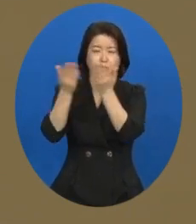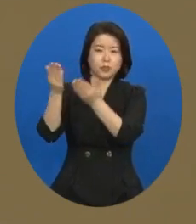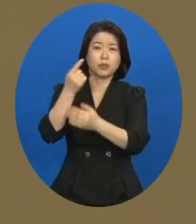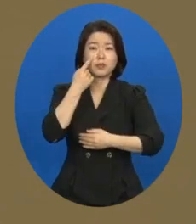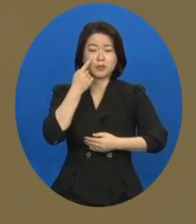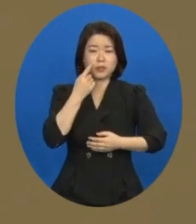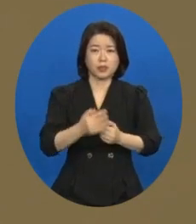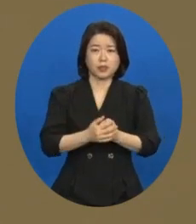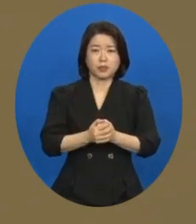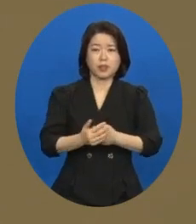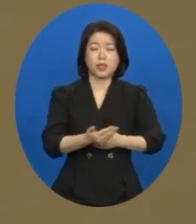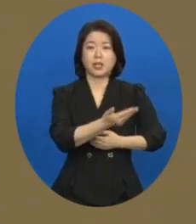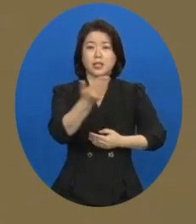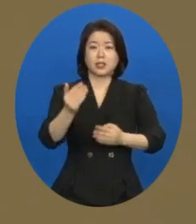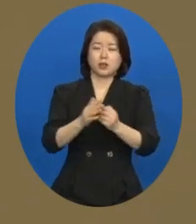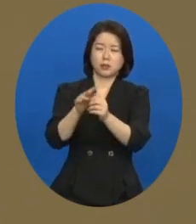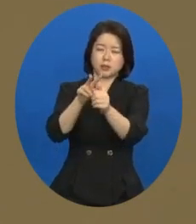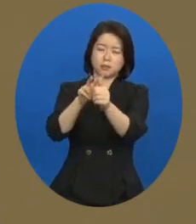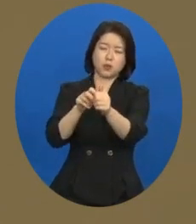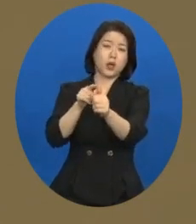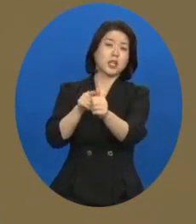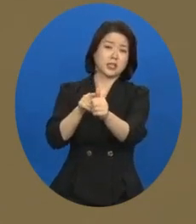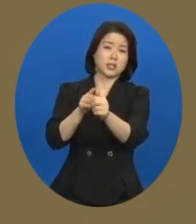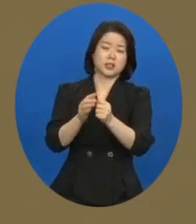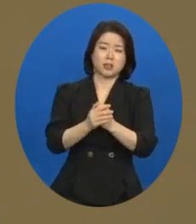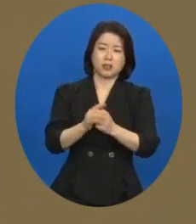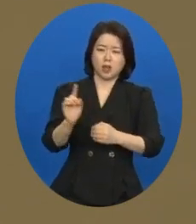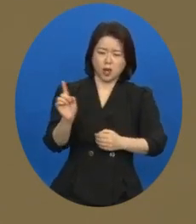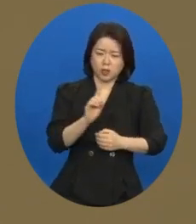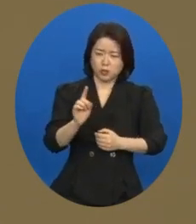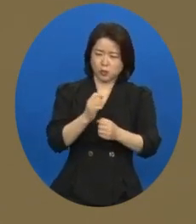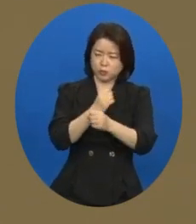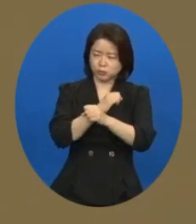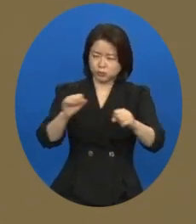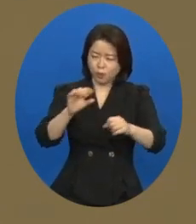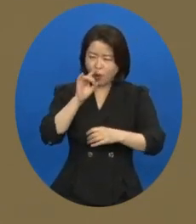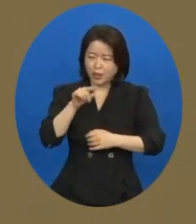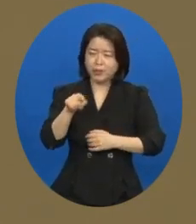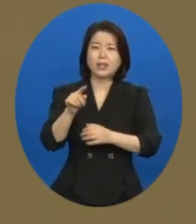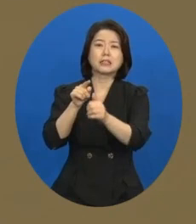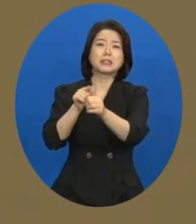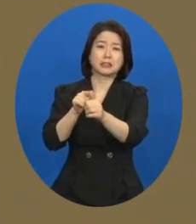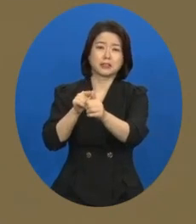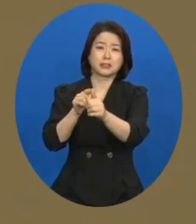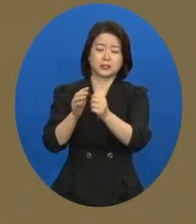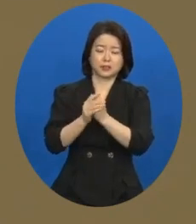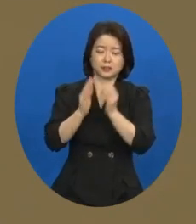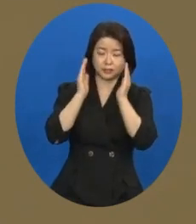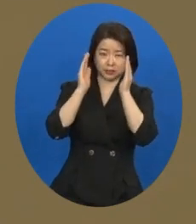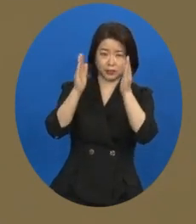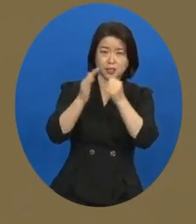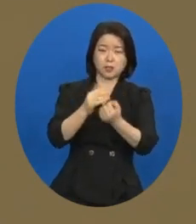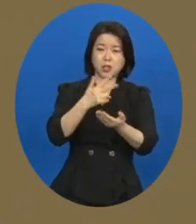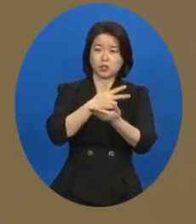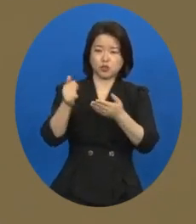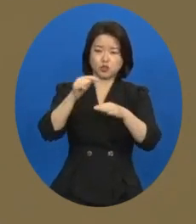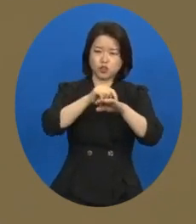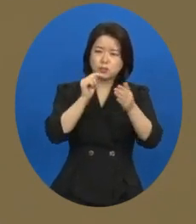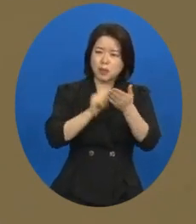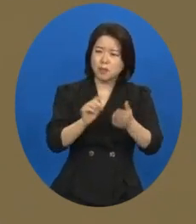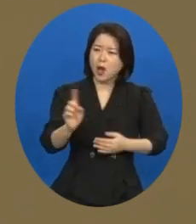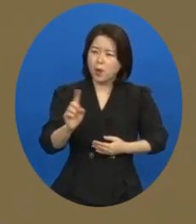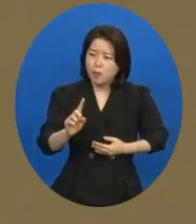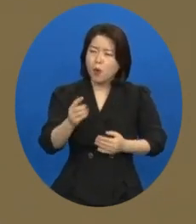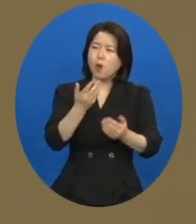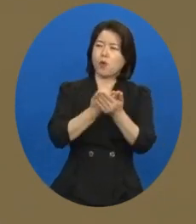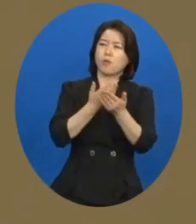여러분이 미워하는 그 사람, 도무지 용납이 안 되는 그 사람, 그 사람을 향한 주님의 마음을